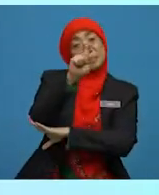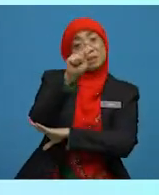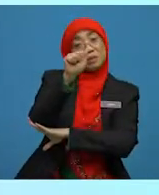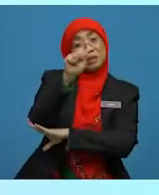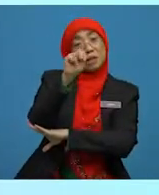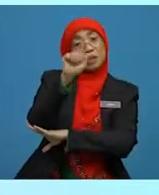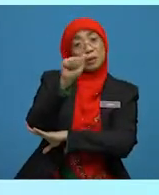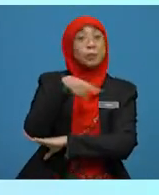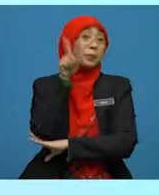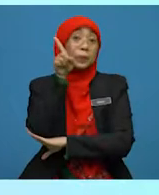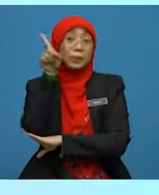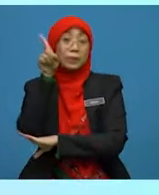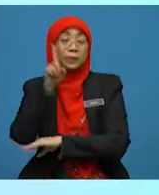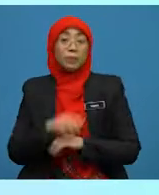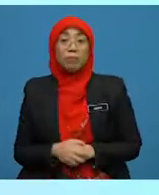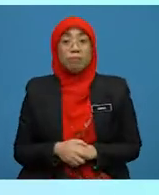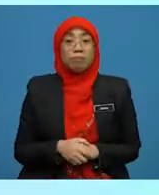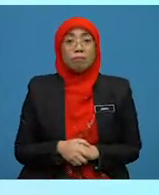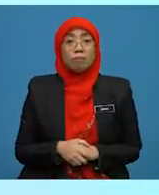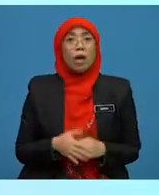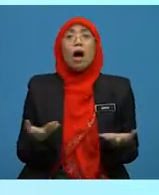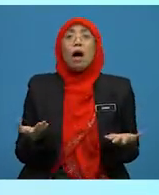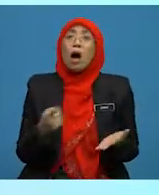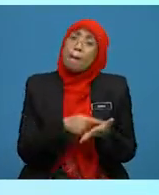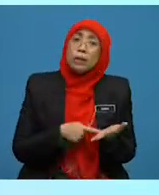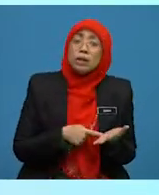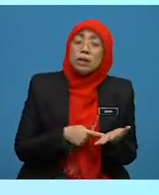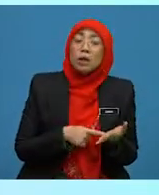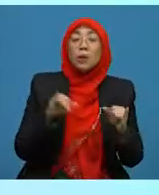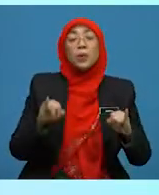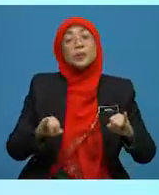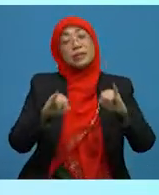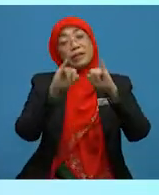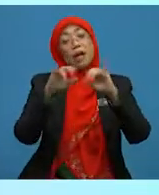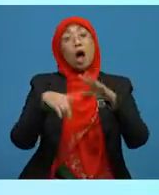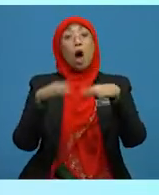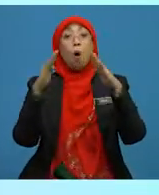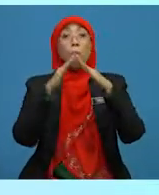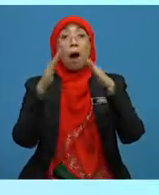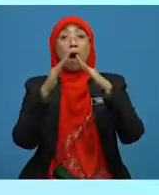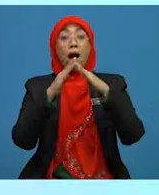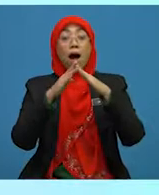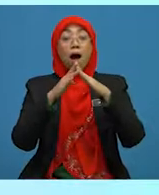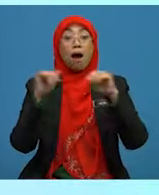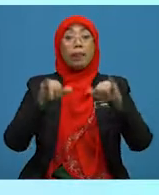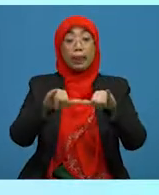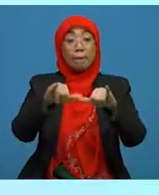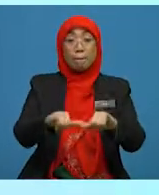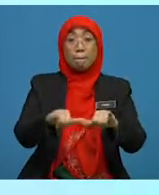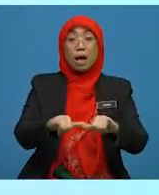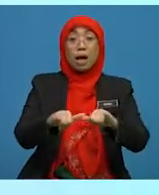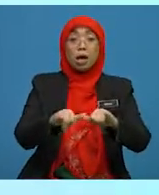Makna denotatif bagi istana bermaksud rumah kediaman raja atau ketua negara.